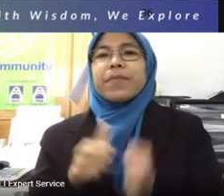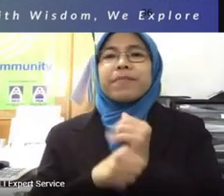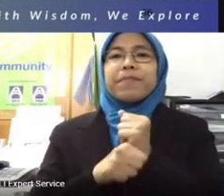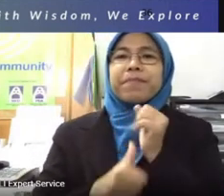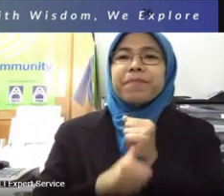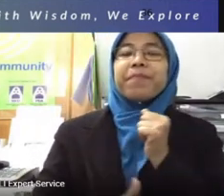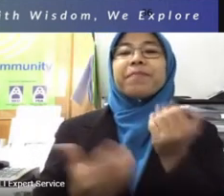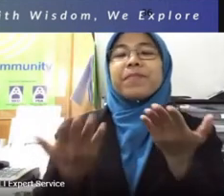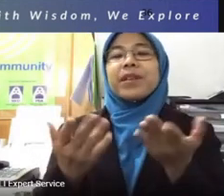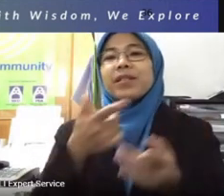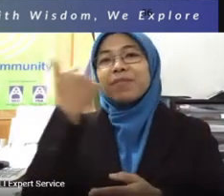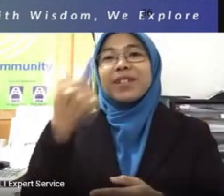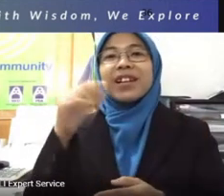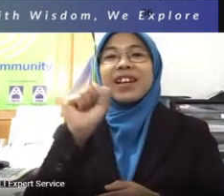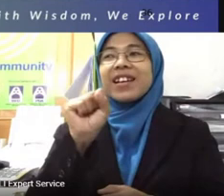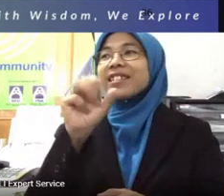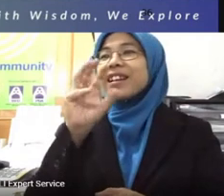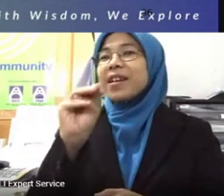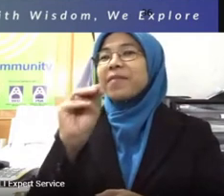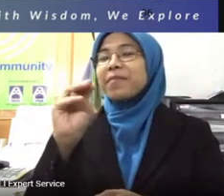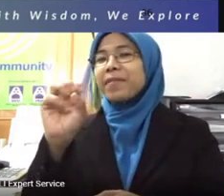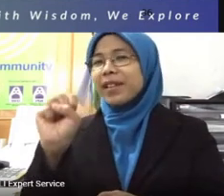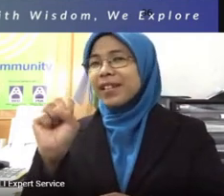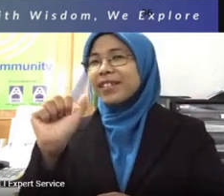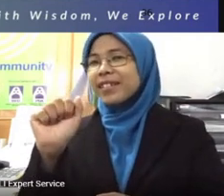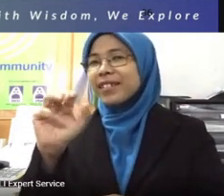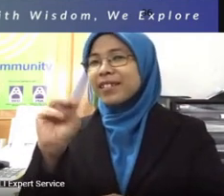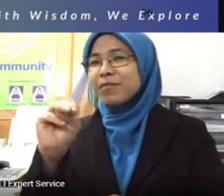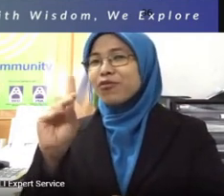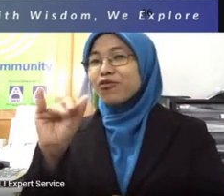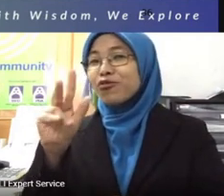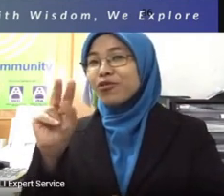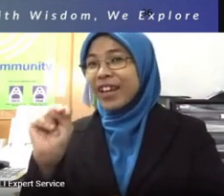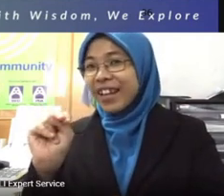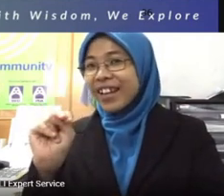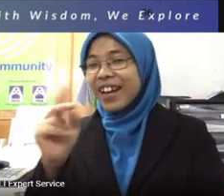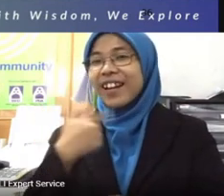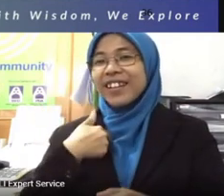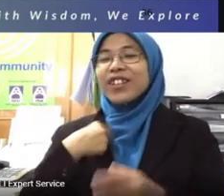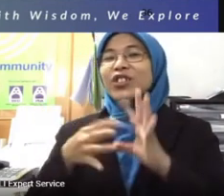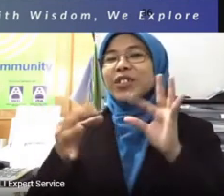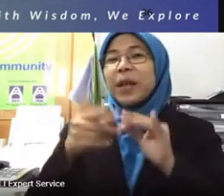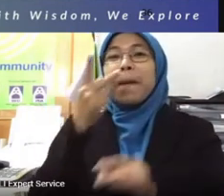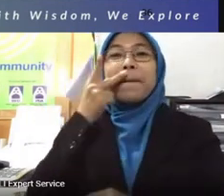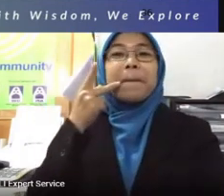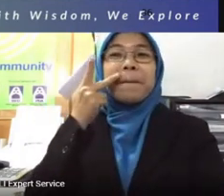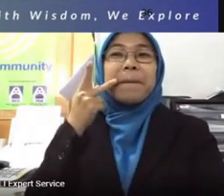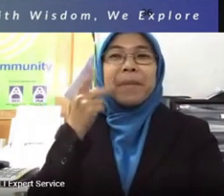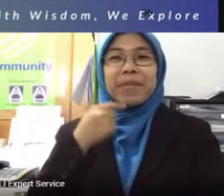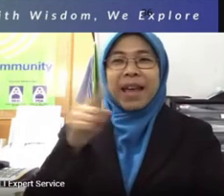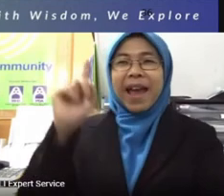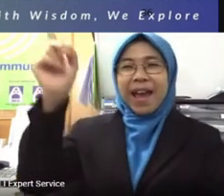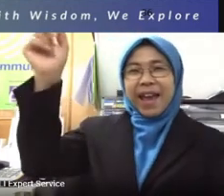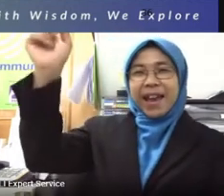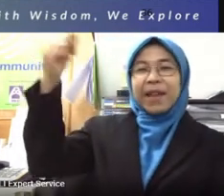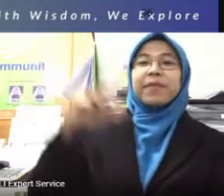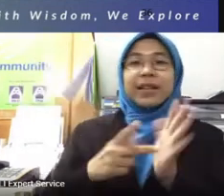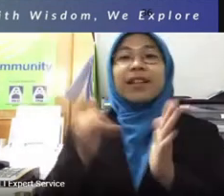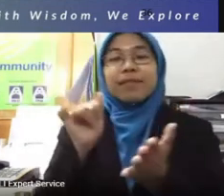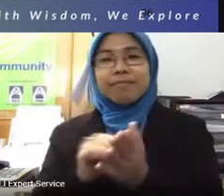macam contoh Esam Sudin dalam filem Seniman Bujang Lapuk. Okay. So